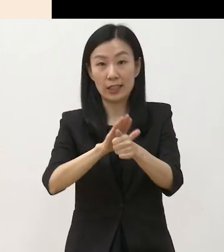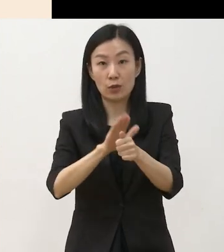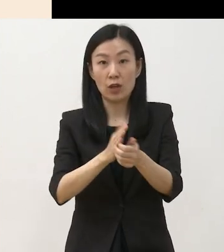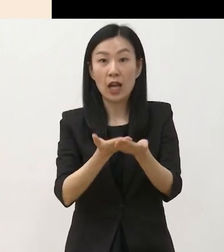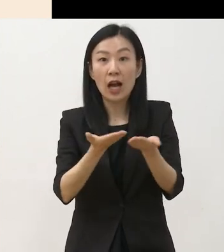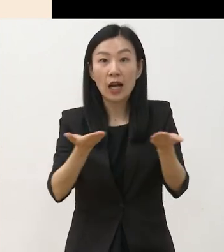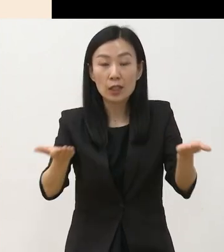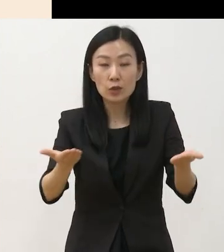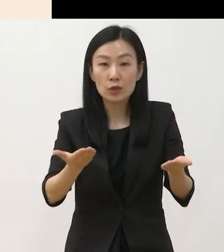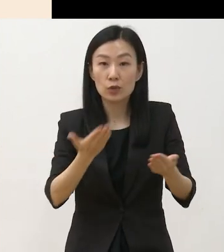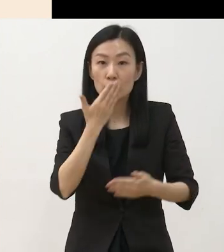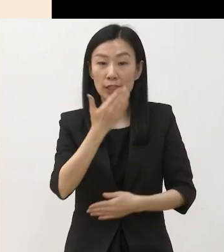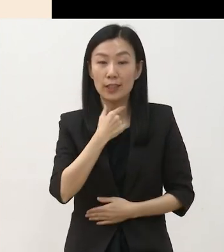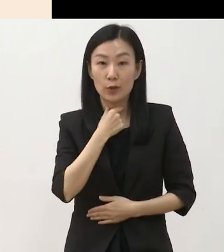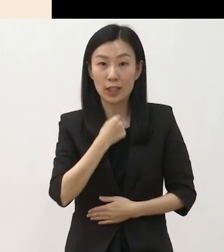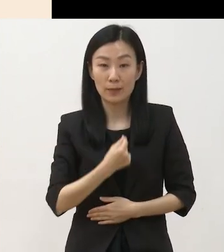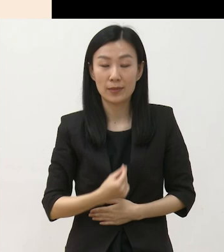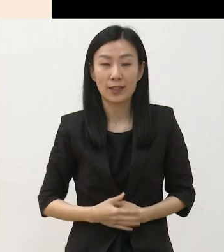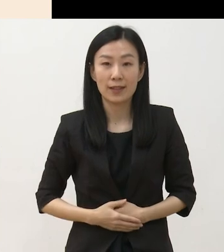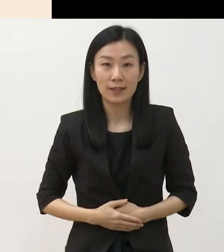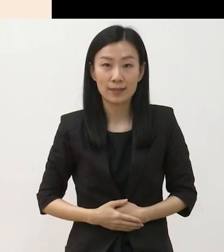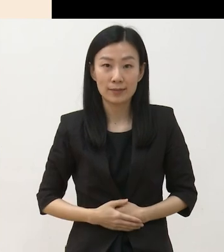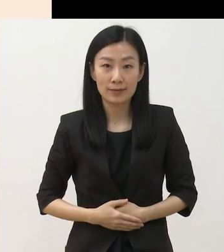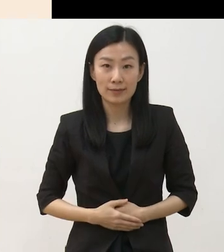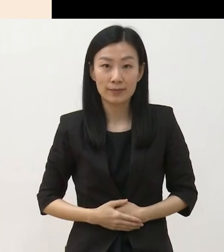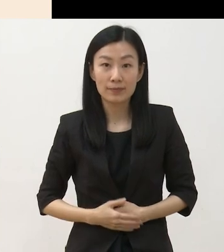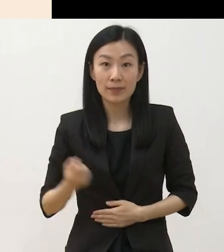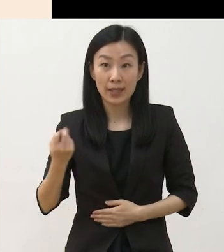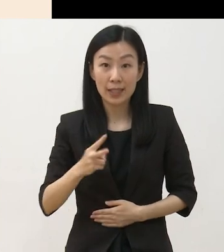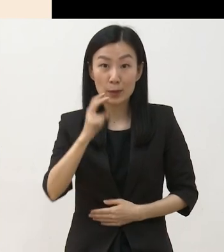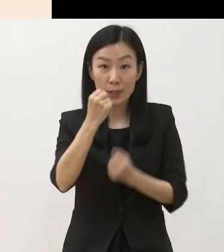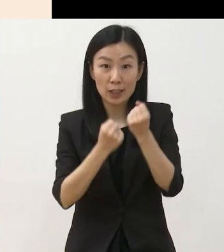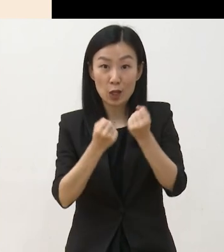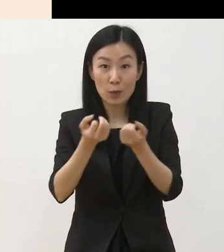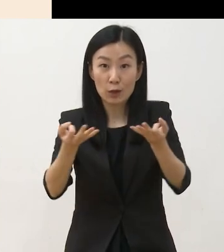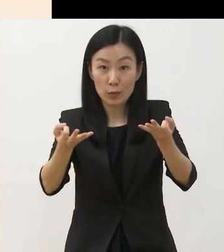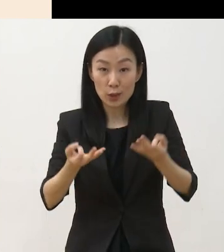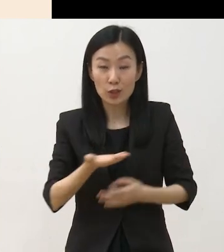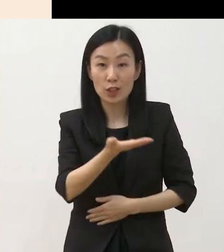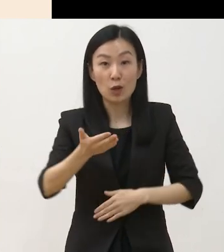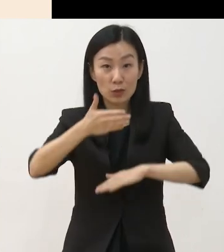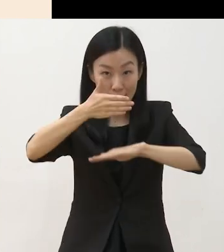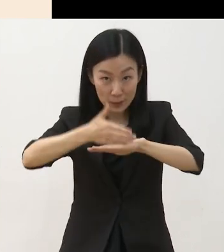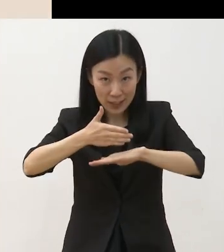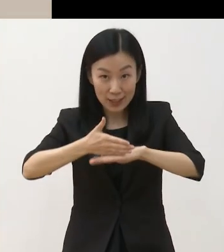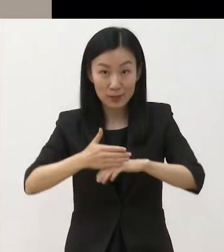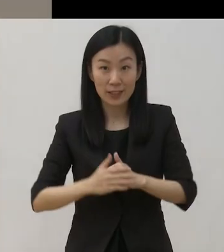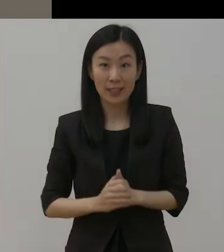시간이 되었으면 합니다. 다시 한번 설명 들어주신 여러분들께 감사드립니다.